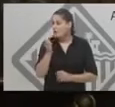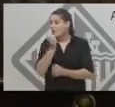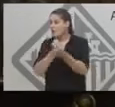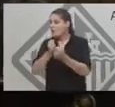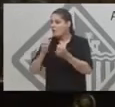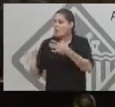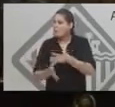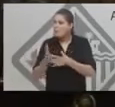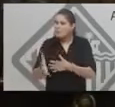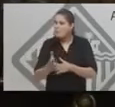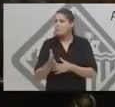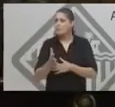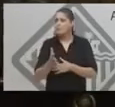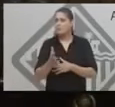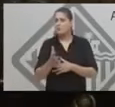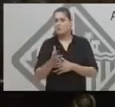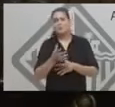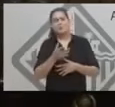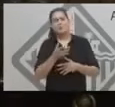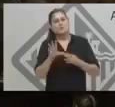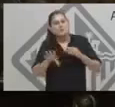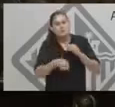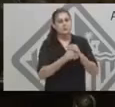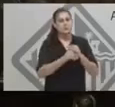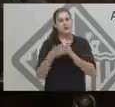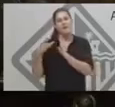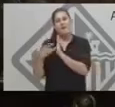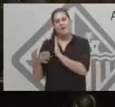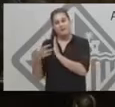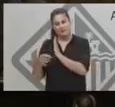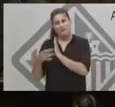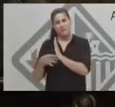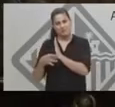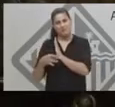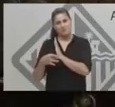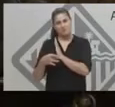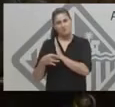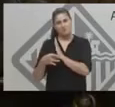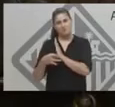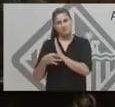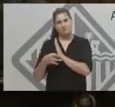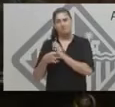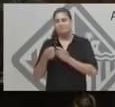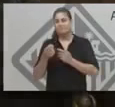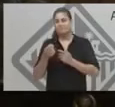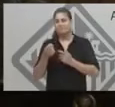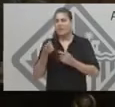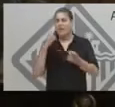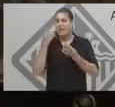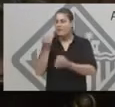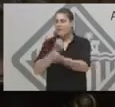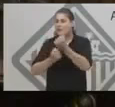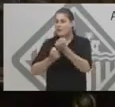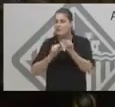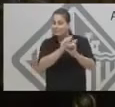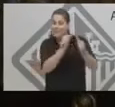productiva, si xerram de valor afegit, si xerram de qualitat, i aquesta activitat econòmica no té en compte el model